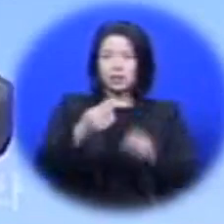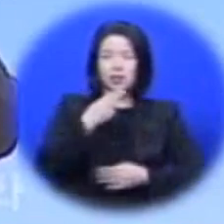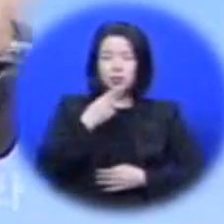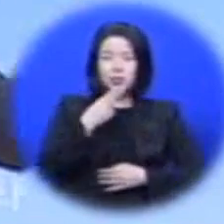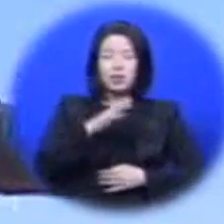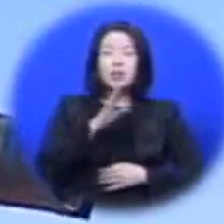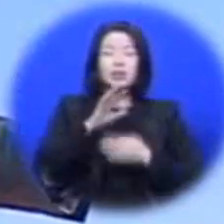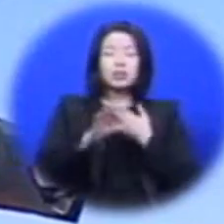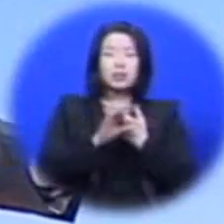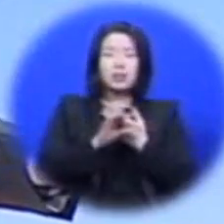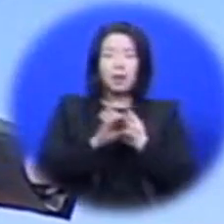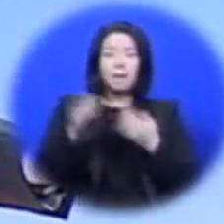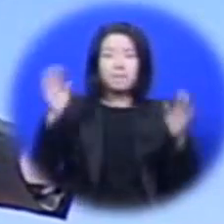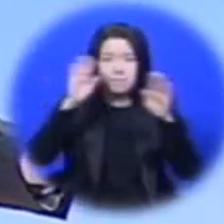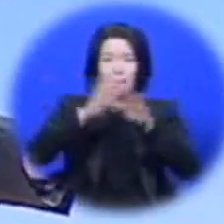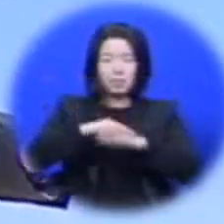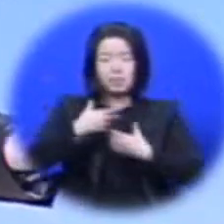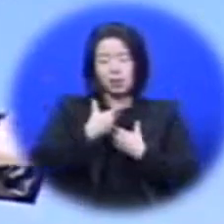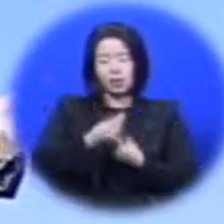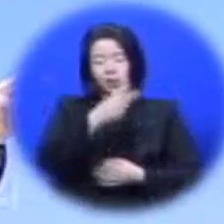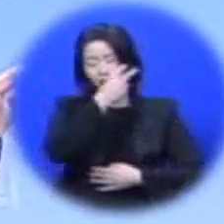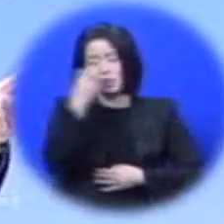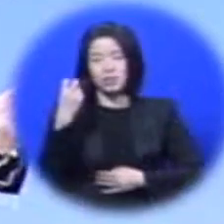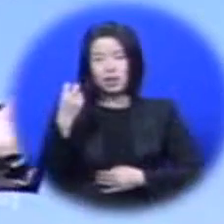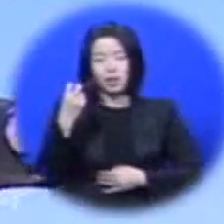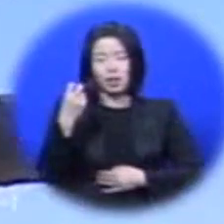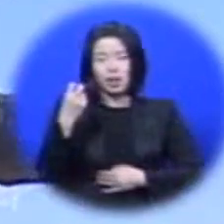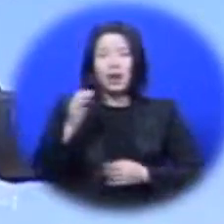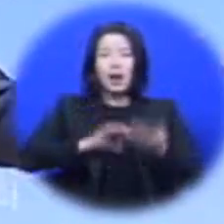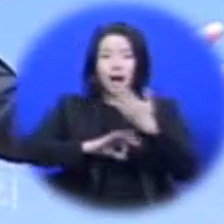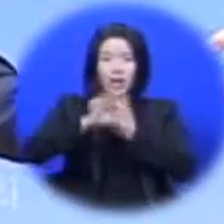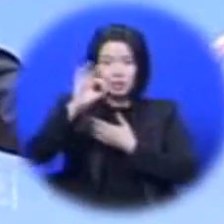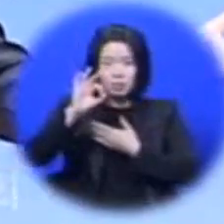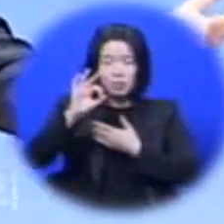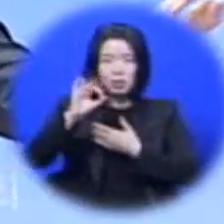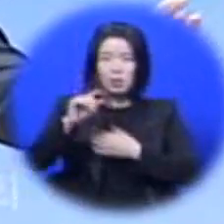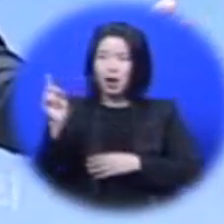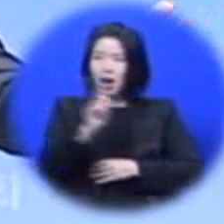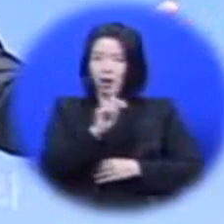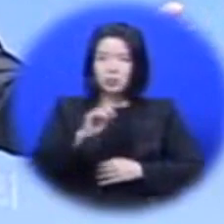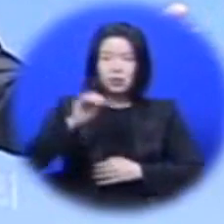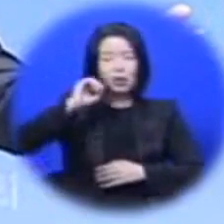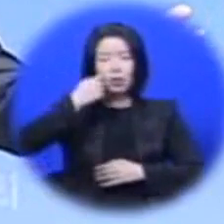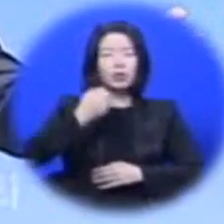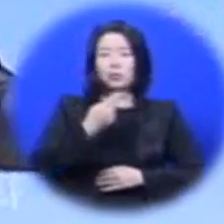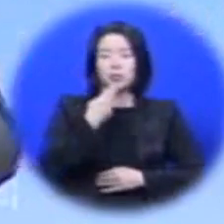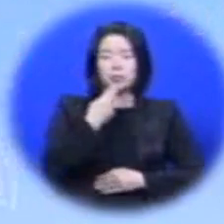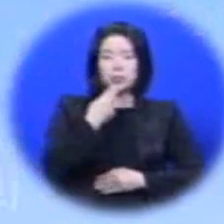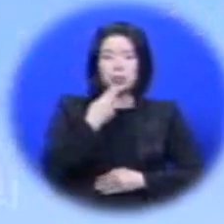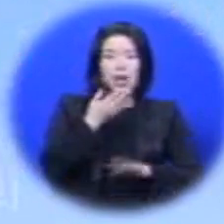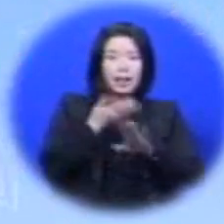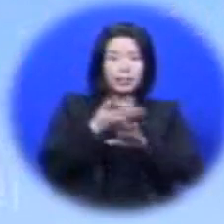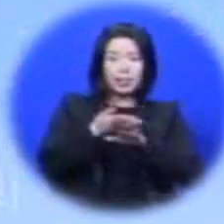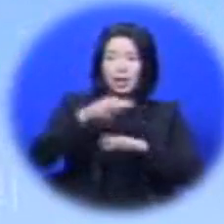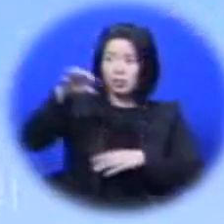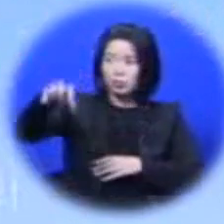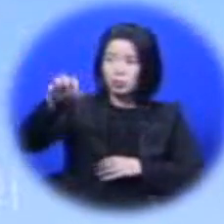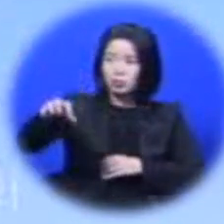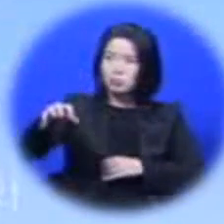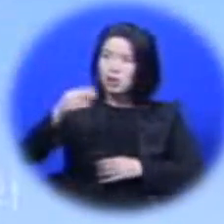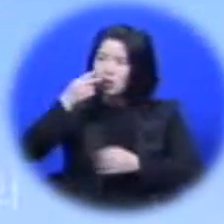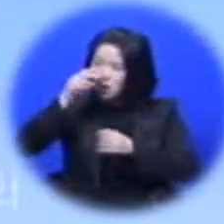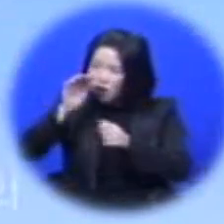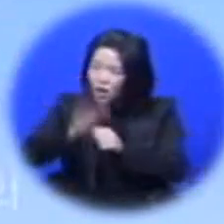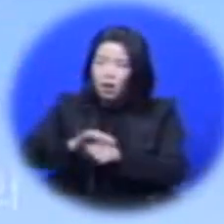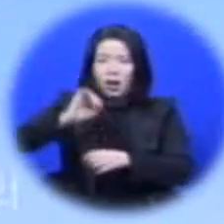밤에 편안하게 잡니다. 아침에 일어나 보면 아무런 어려움이 없어요. 다른 데는 뭐 기가 막힌